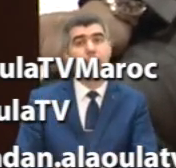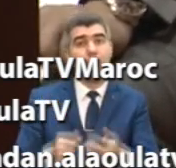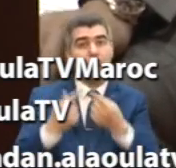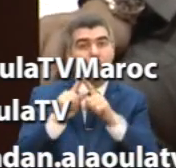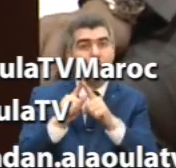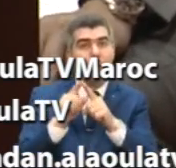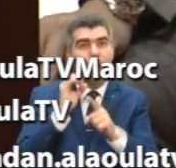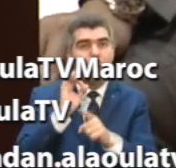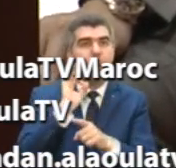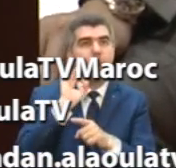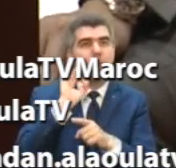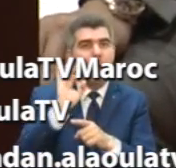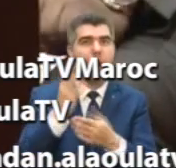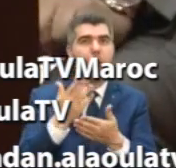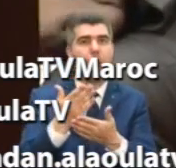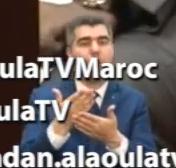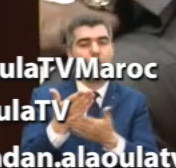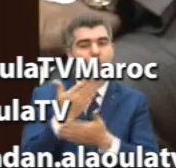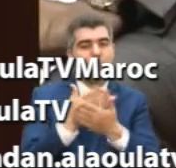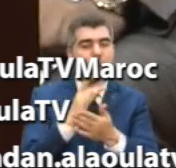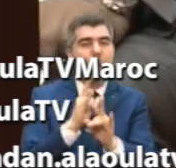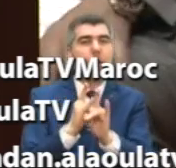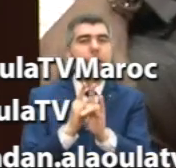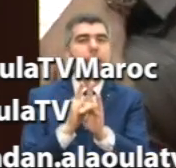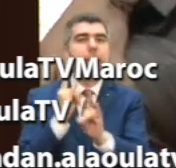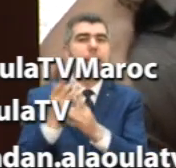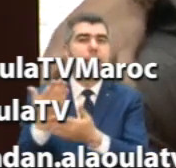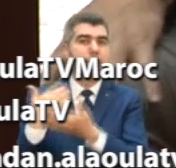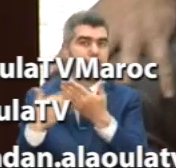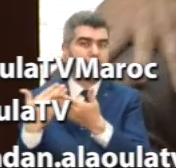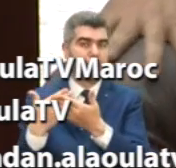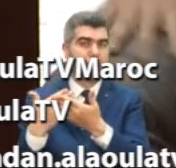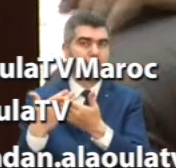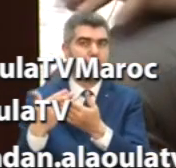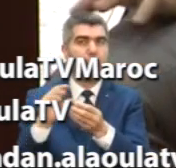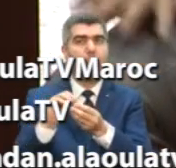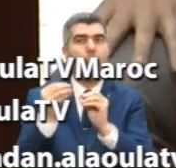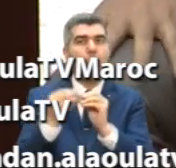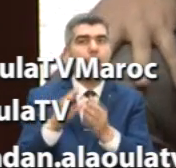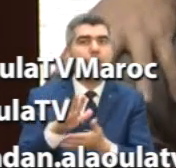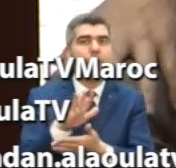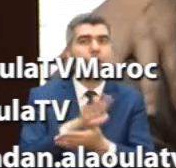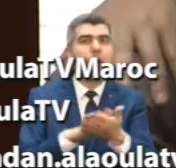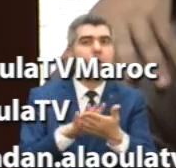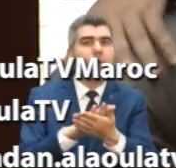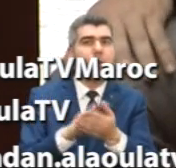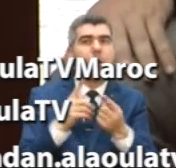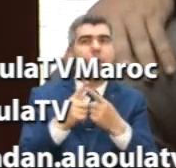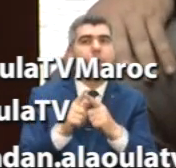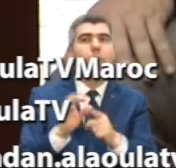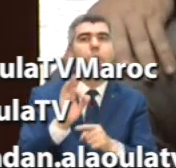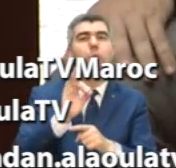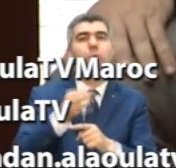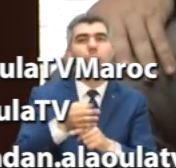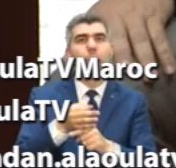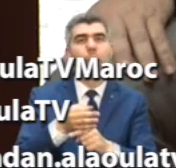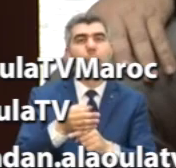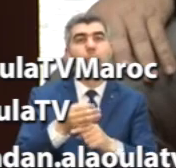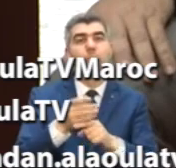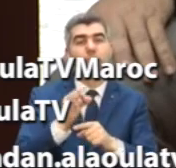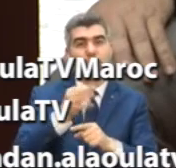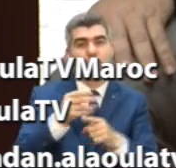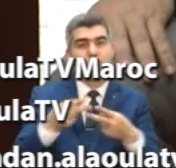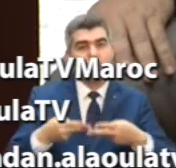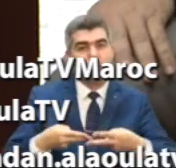المكتسبات ديالو، الانجازات ديالو، ولكن كان واحد عدد المؤشرات لتتبين ان بالفعل هناك ضروره